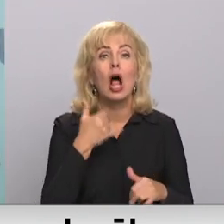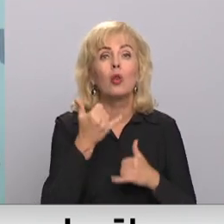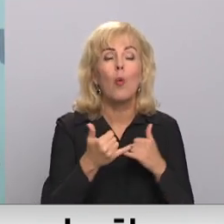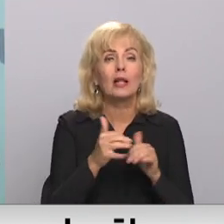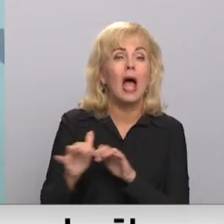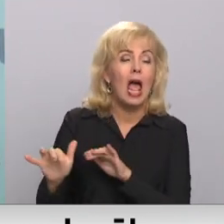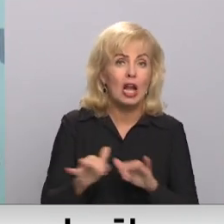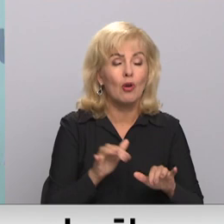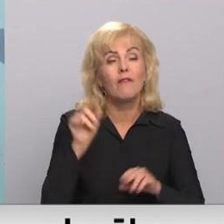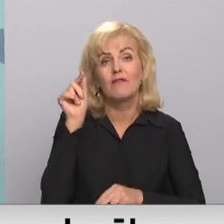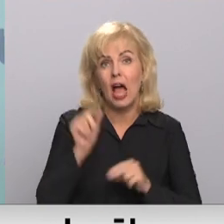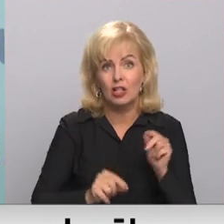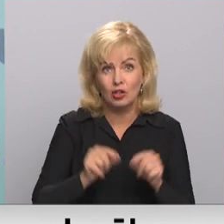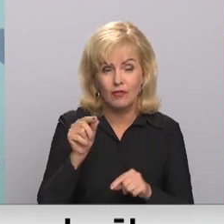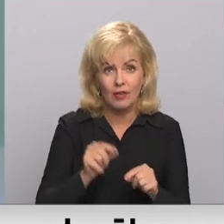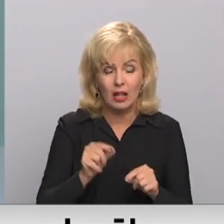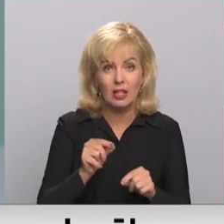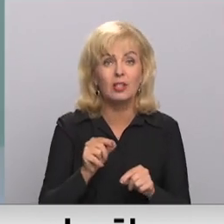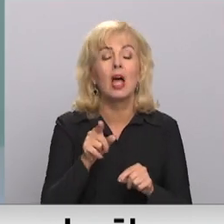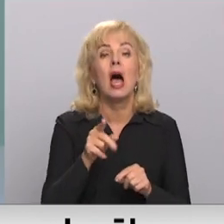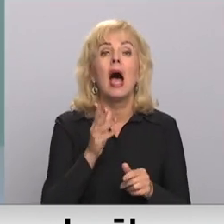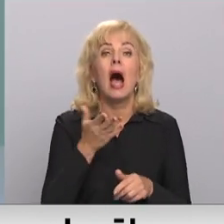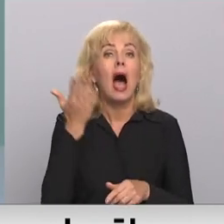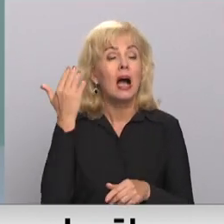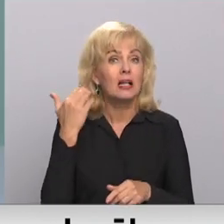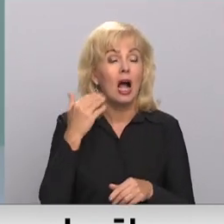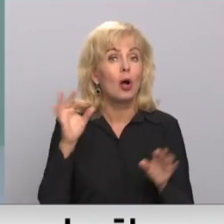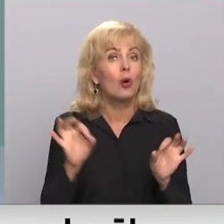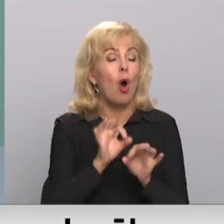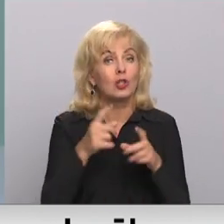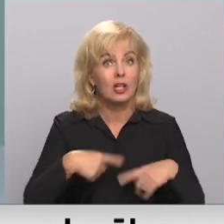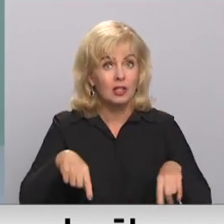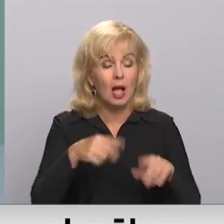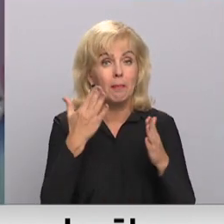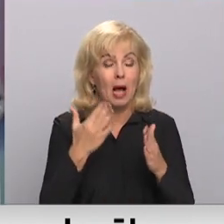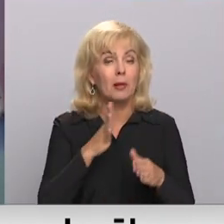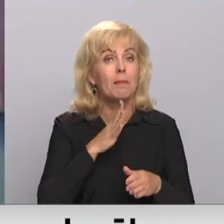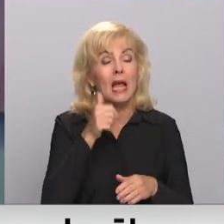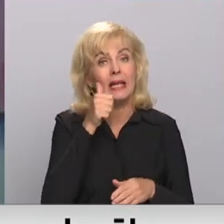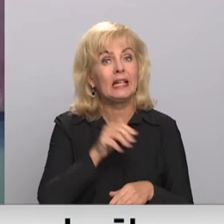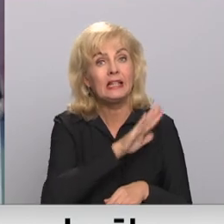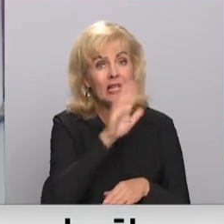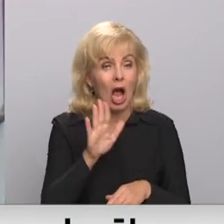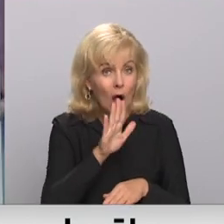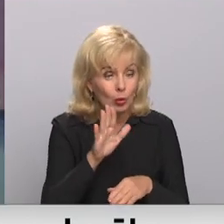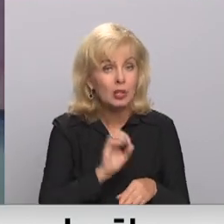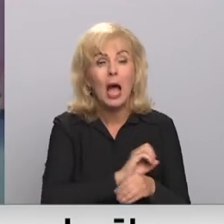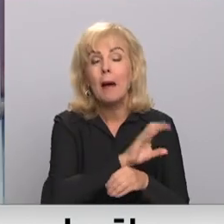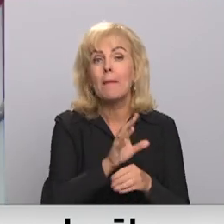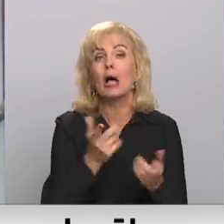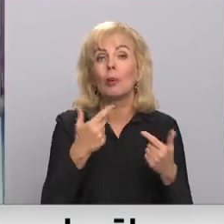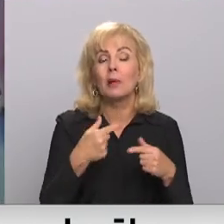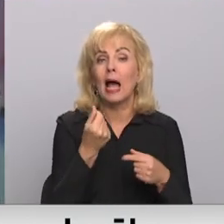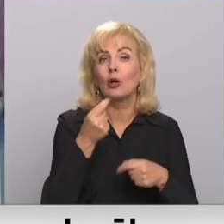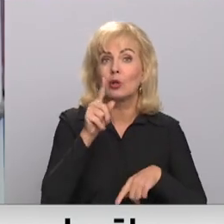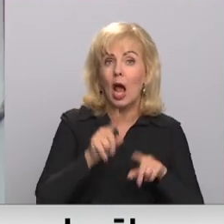ērģeļu mūzikas festivālam Organismi. Ja kādreiz koncertzālē pasākumi bija teju ikdienu, tad pandēmijas apstākļos krietni retāk